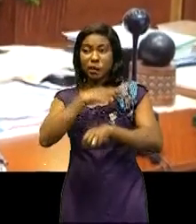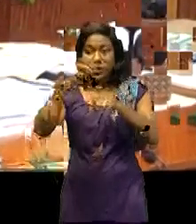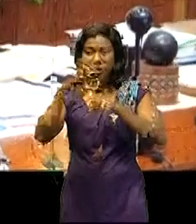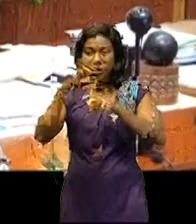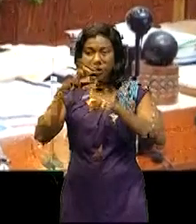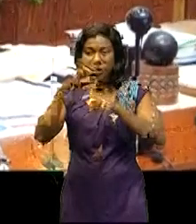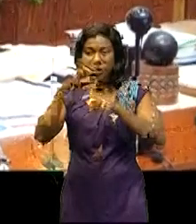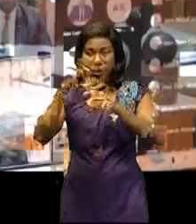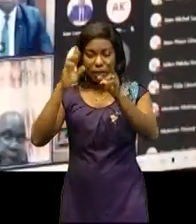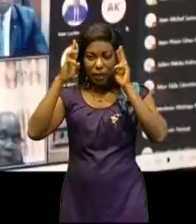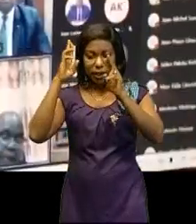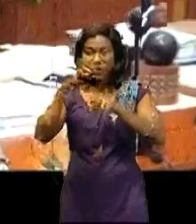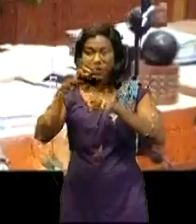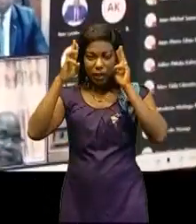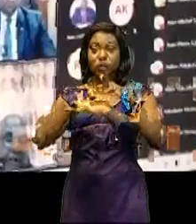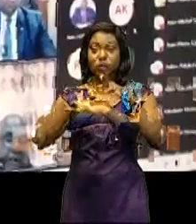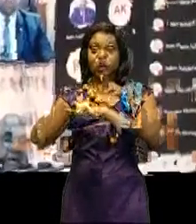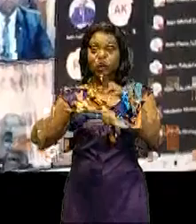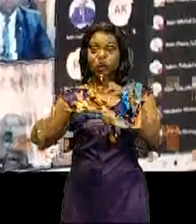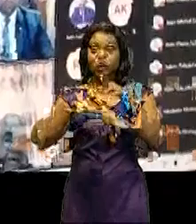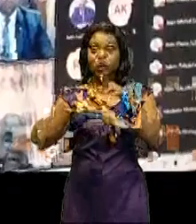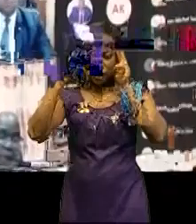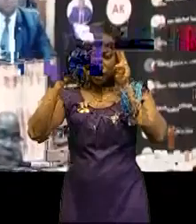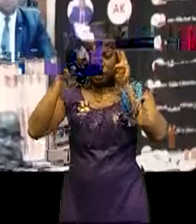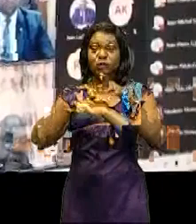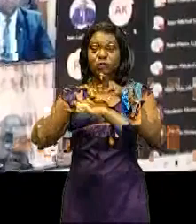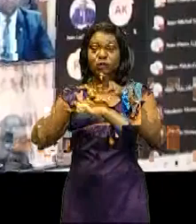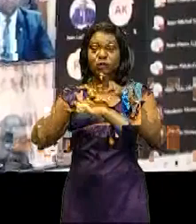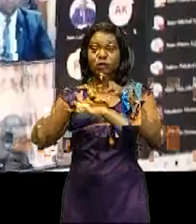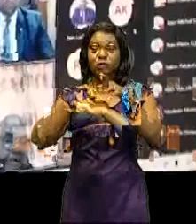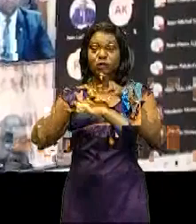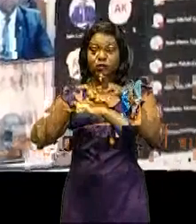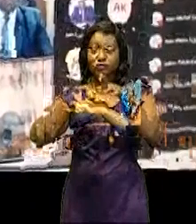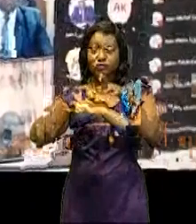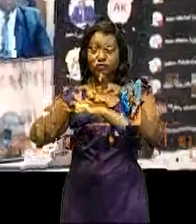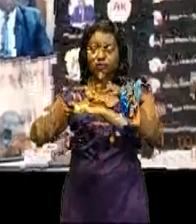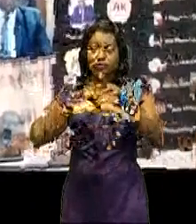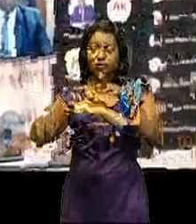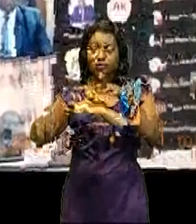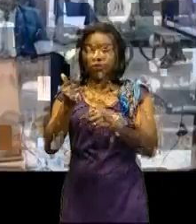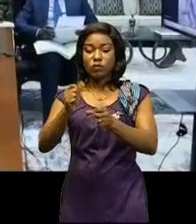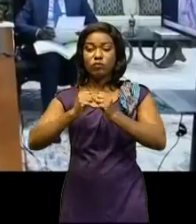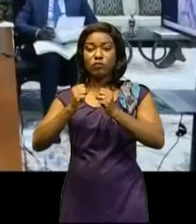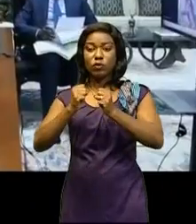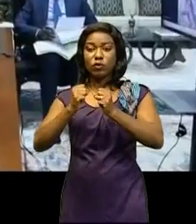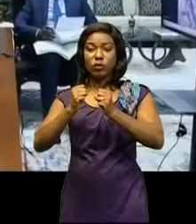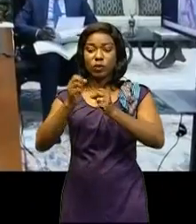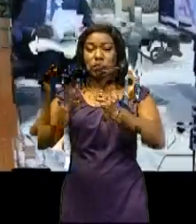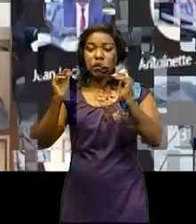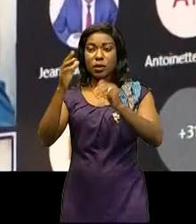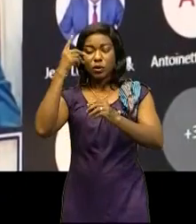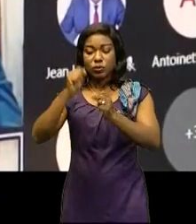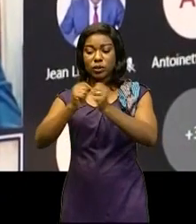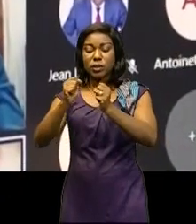réflexion profonde pour faire de la monnaie nationale une monnaie forte, stable et